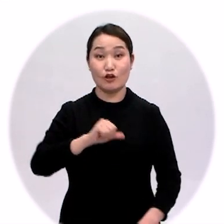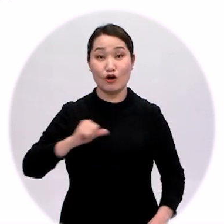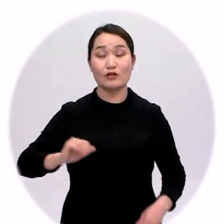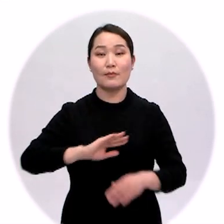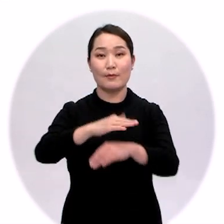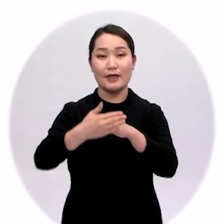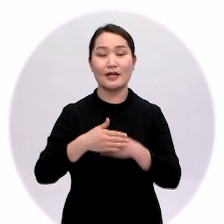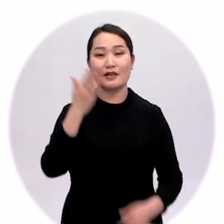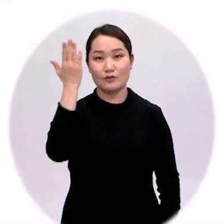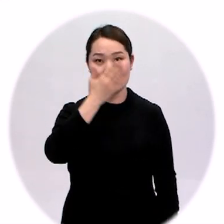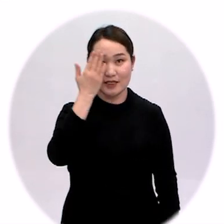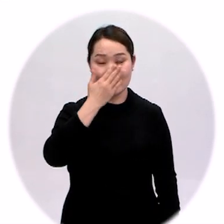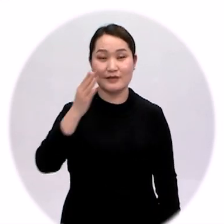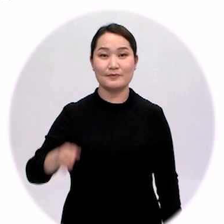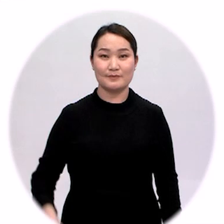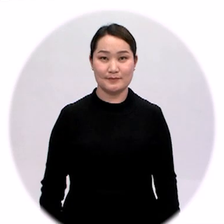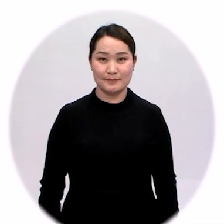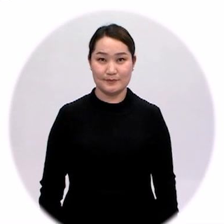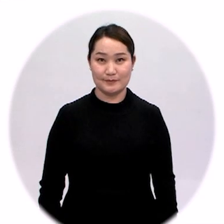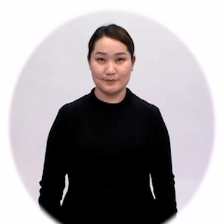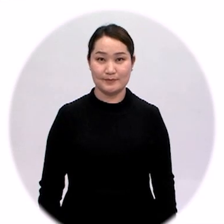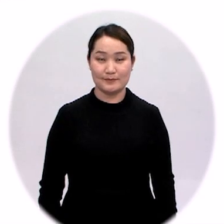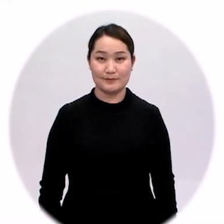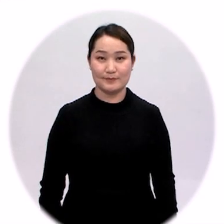даагаад уншаараа хүүхдүүд ээ.